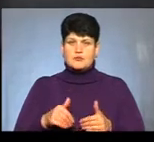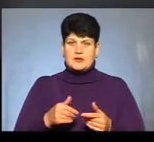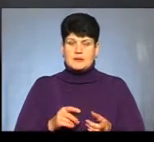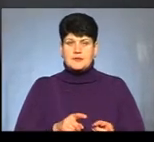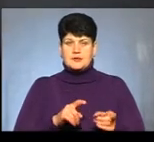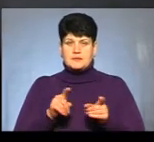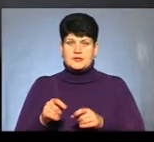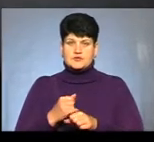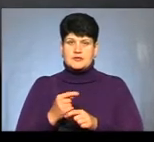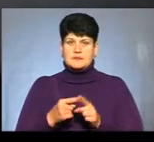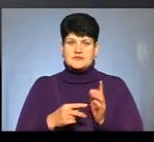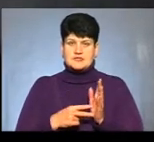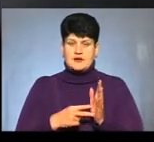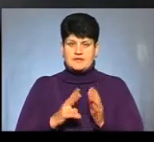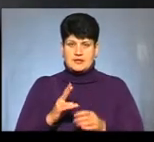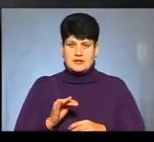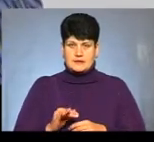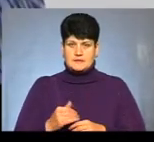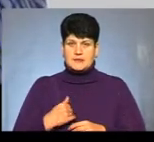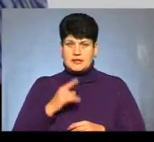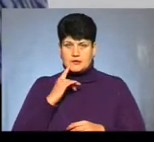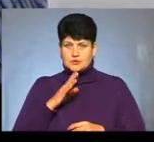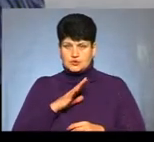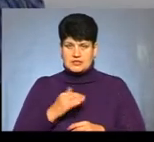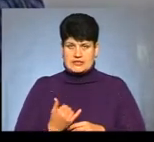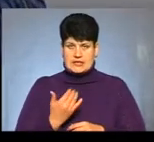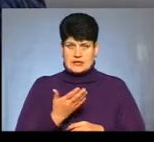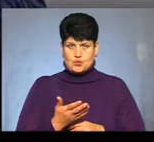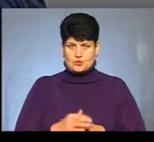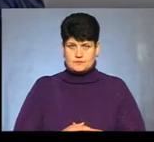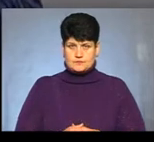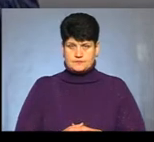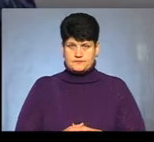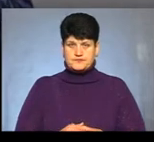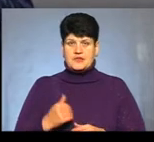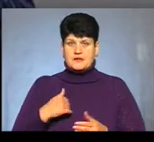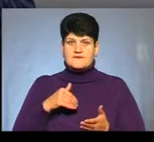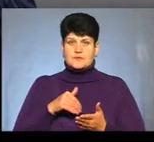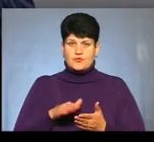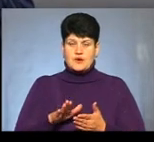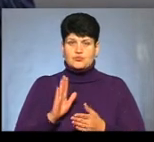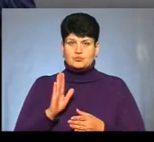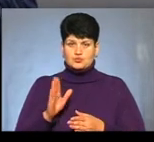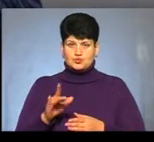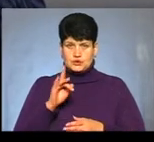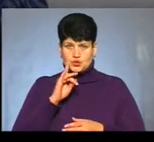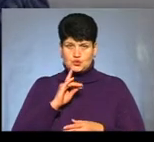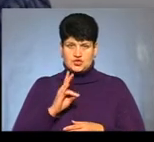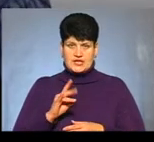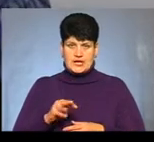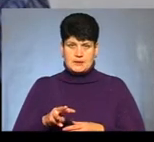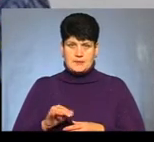Їй запропонували перейти працювати на півставки. Ми незручні для нього. І відмовляємося